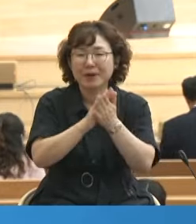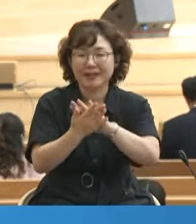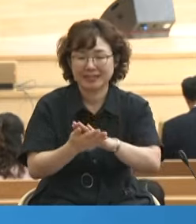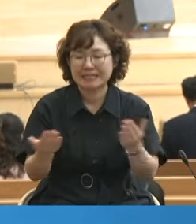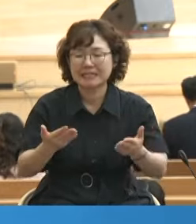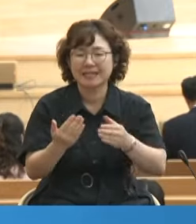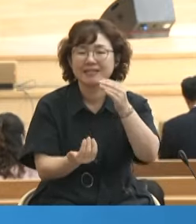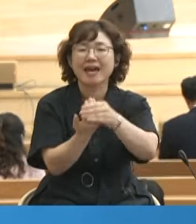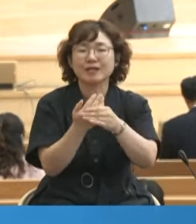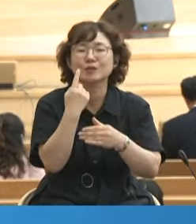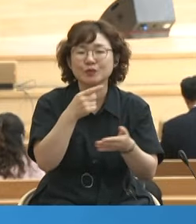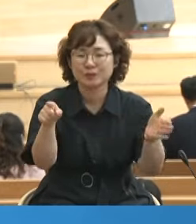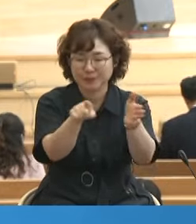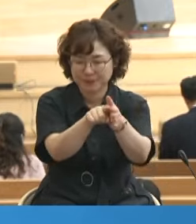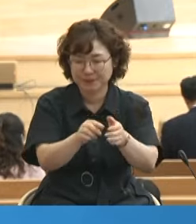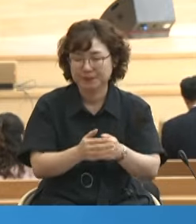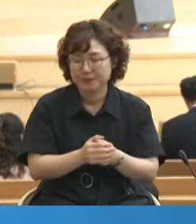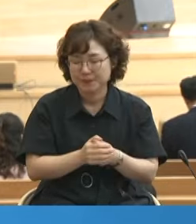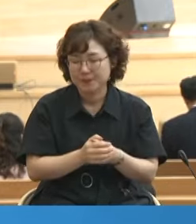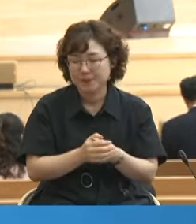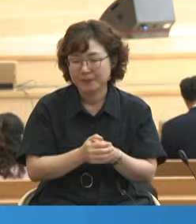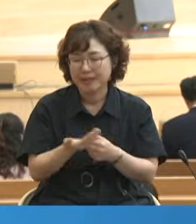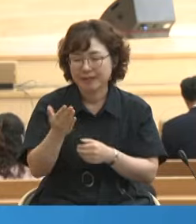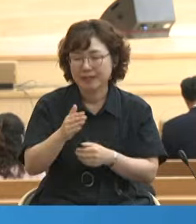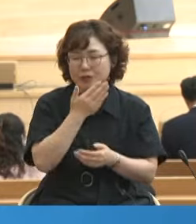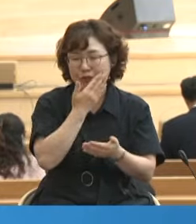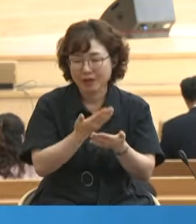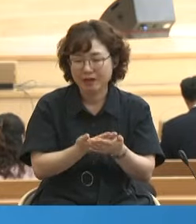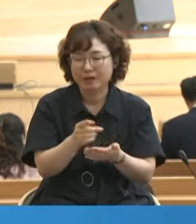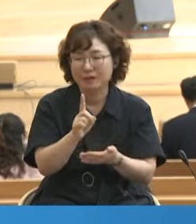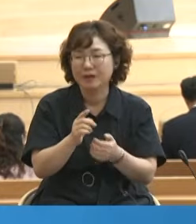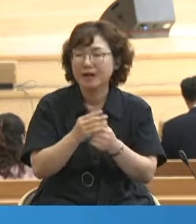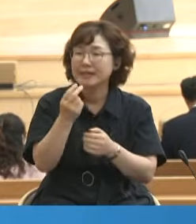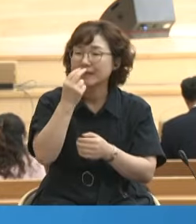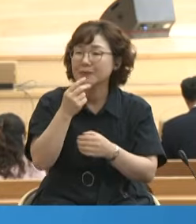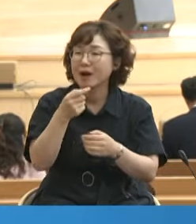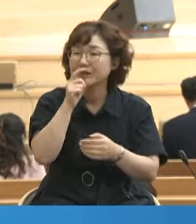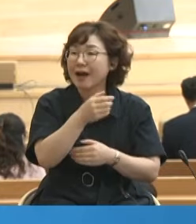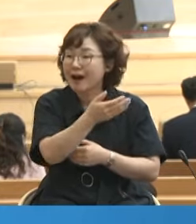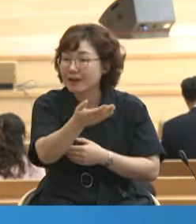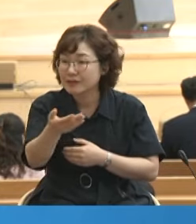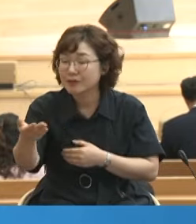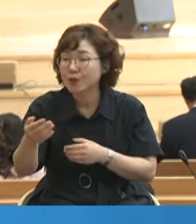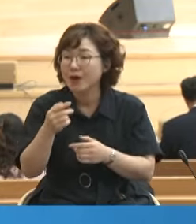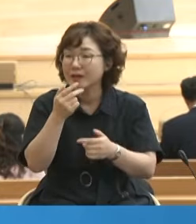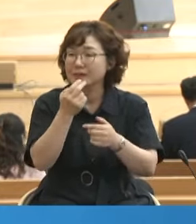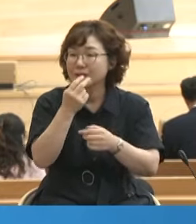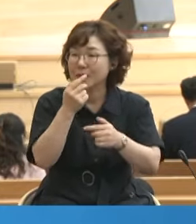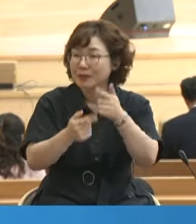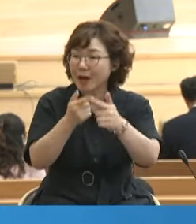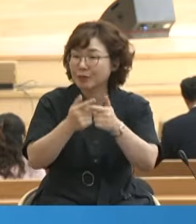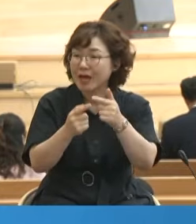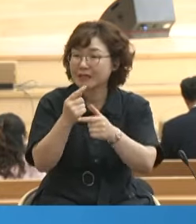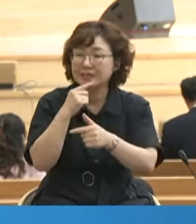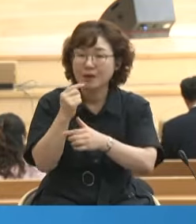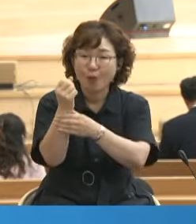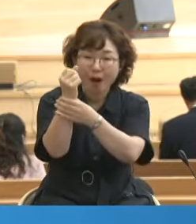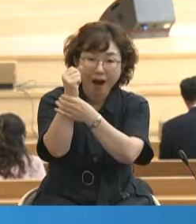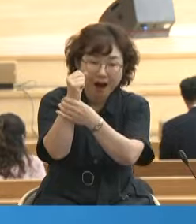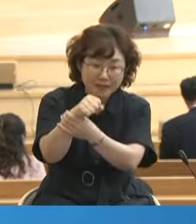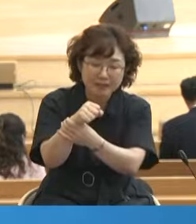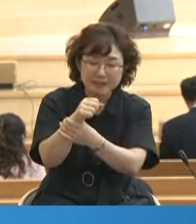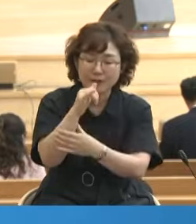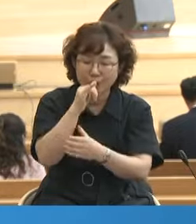줄 믿습니다. 근데 중요한 것은 생명수 막 강이 흐르고 생명나무 과실이 막